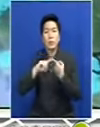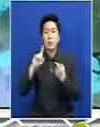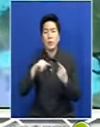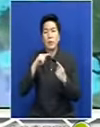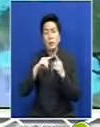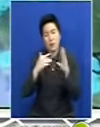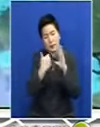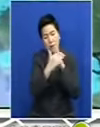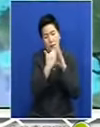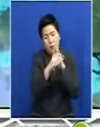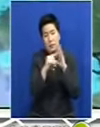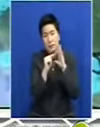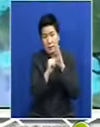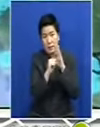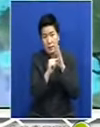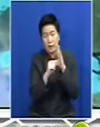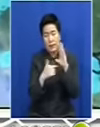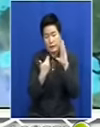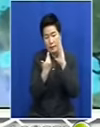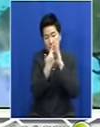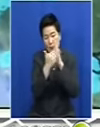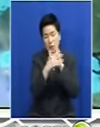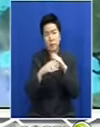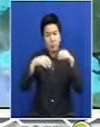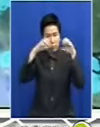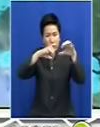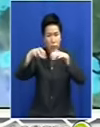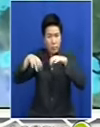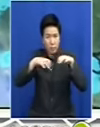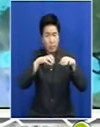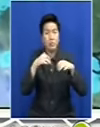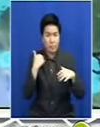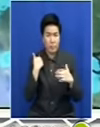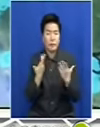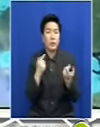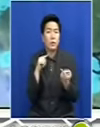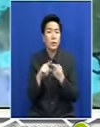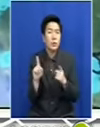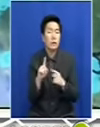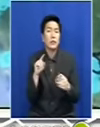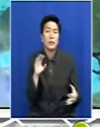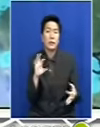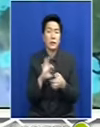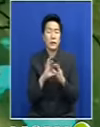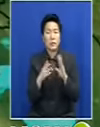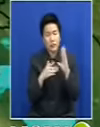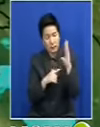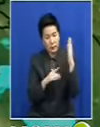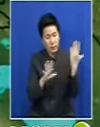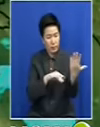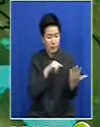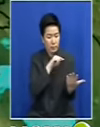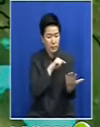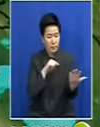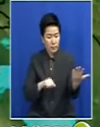ด้านภาคตะวันออกรวมถึงพื้นที่ทางด้านภาคอีสานที่ยังมีฝนกระจายได้ดีอยู่นะครับสืบเนื่องจากลมทางด้านตะวันออกเฉียงใต้